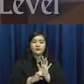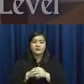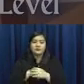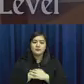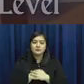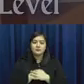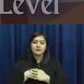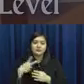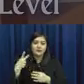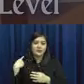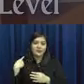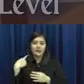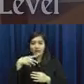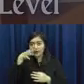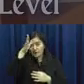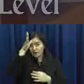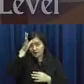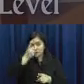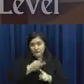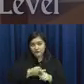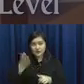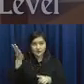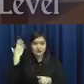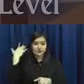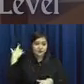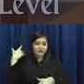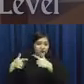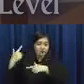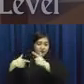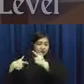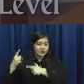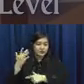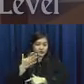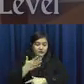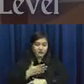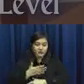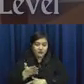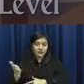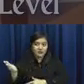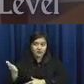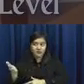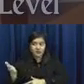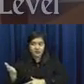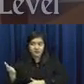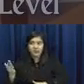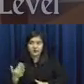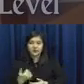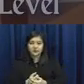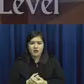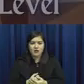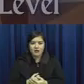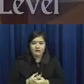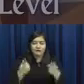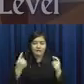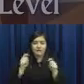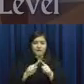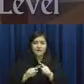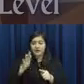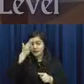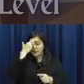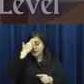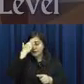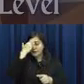millennial na nasa era pagiging tatay. In other words, nagka-catch up kayo sa social media. Mm. You see, i-check mo ang profile mo